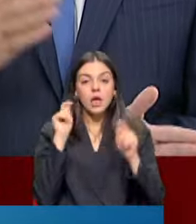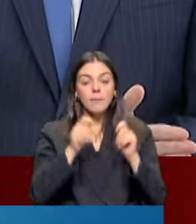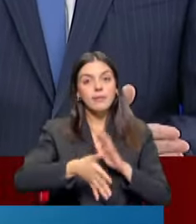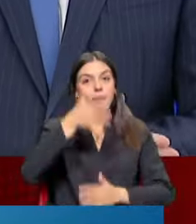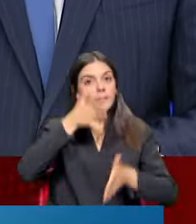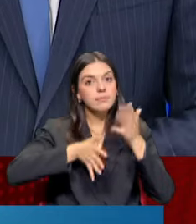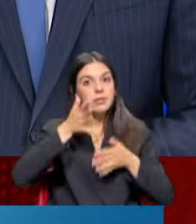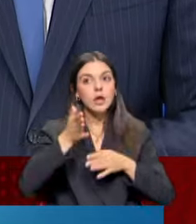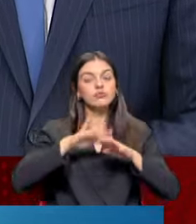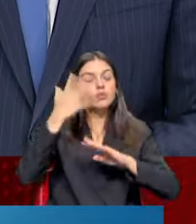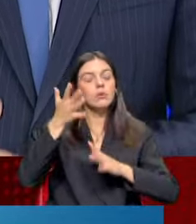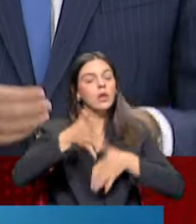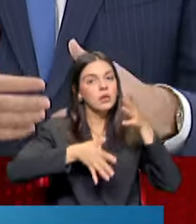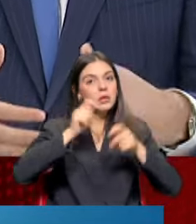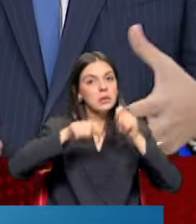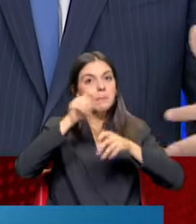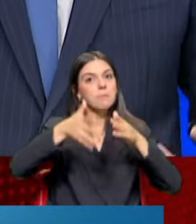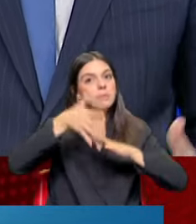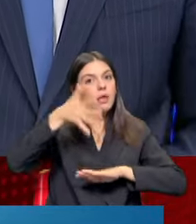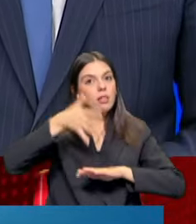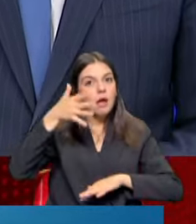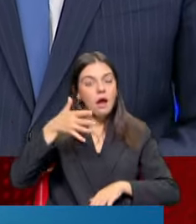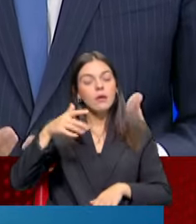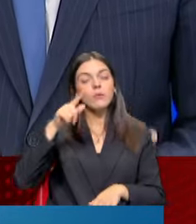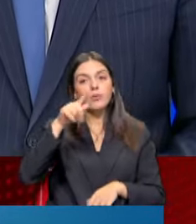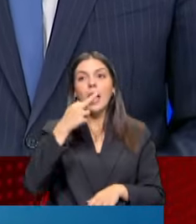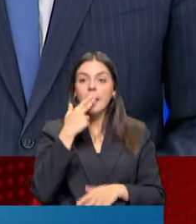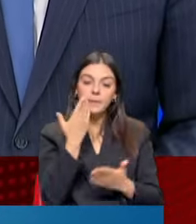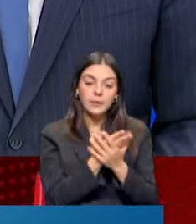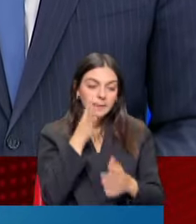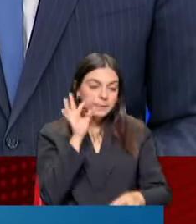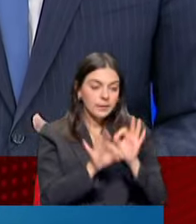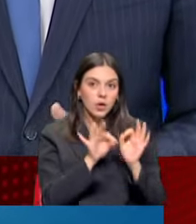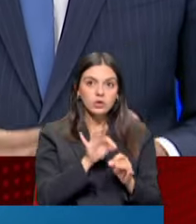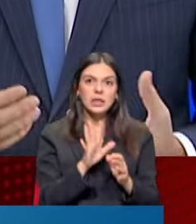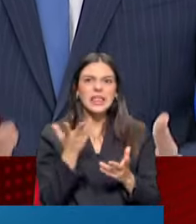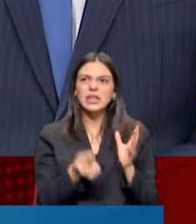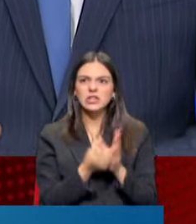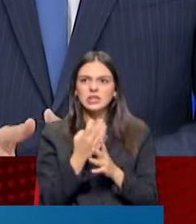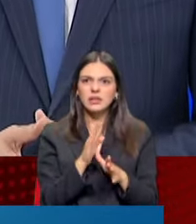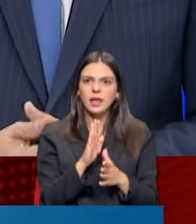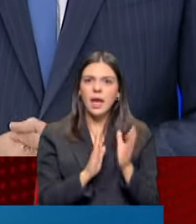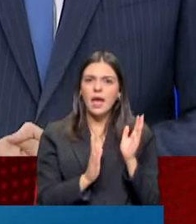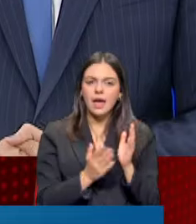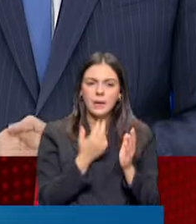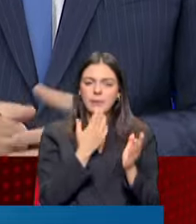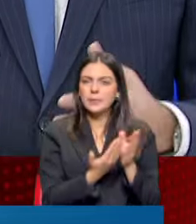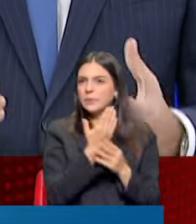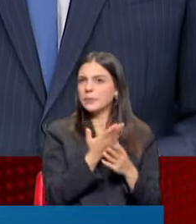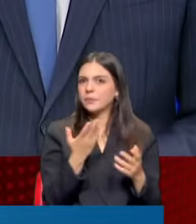binalar, sonrasında yapılan binalar. Bunları önce kağıt üzerinde analiz ediyoruz arkadaşlarımızla. Ne çıktı analizlerden Ataşehir için?